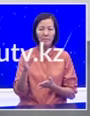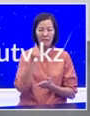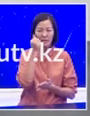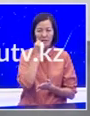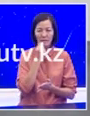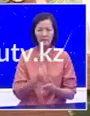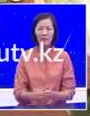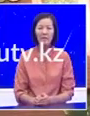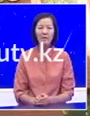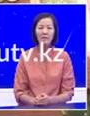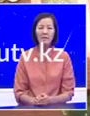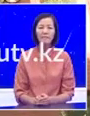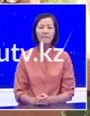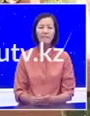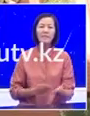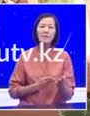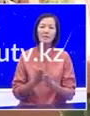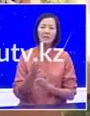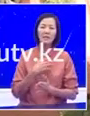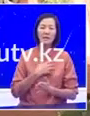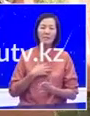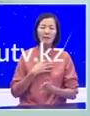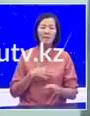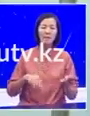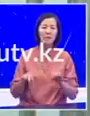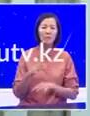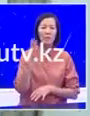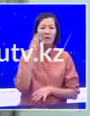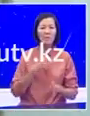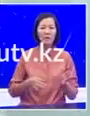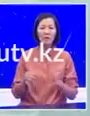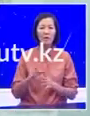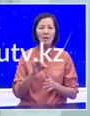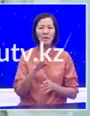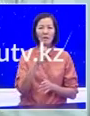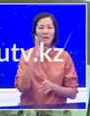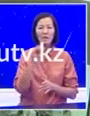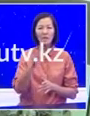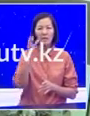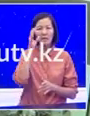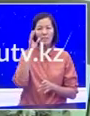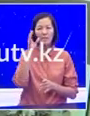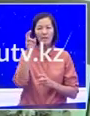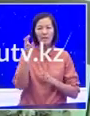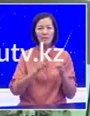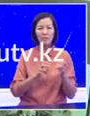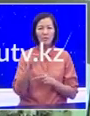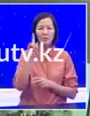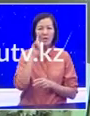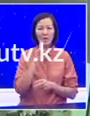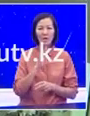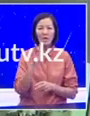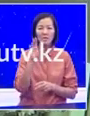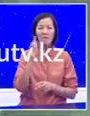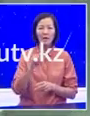айтамыз. Стратегиялық маңызды жоба олда Алматы облысында. Антиген ғылыми өндірістік кәсіпорнында қазвак